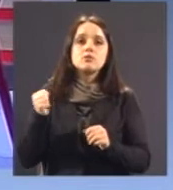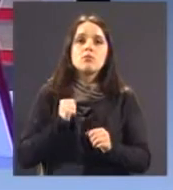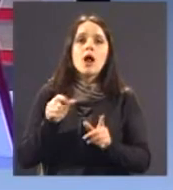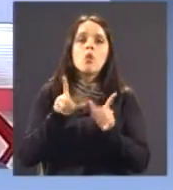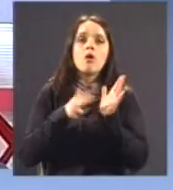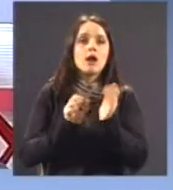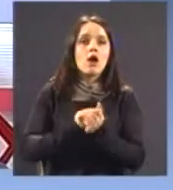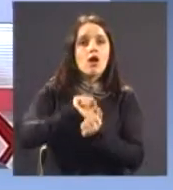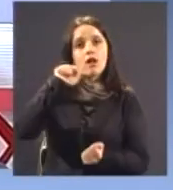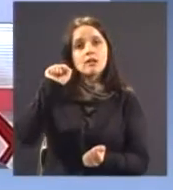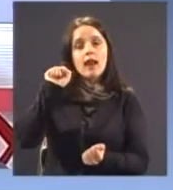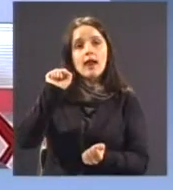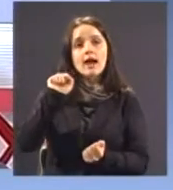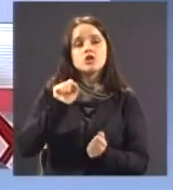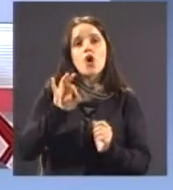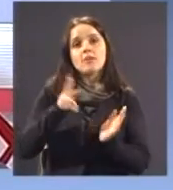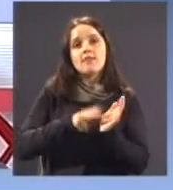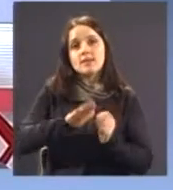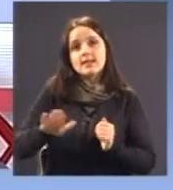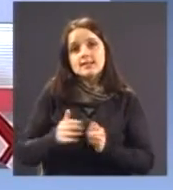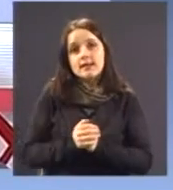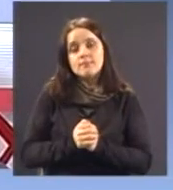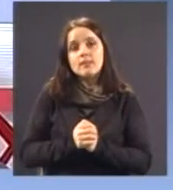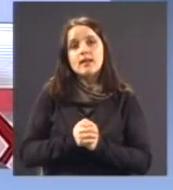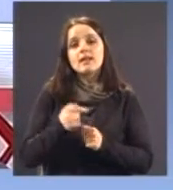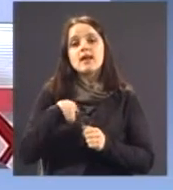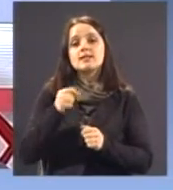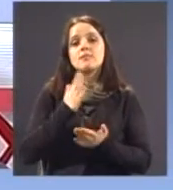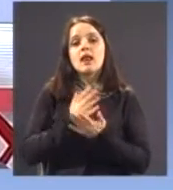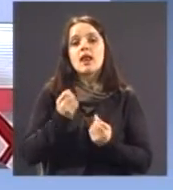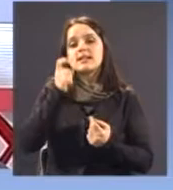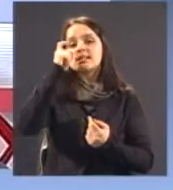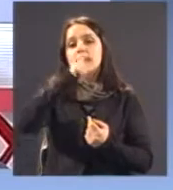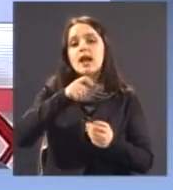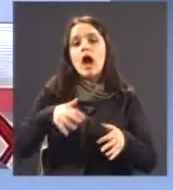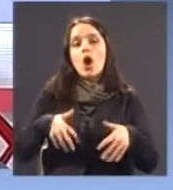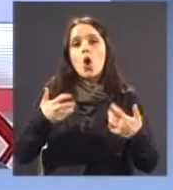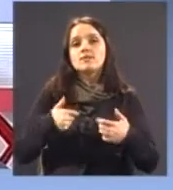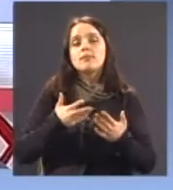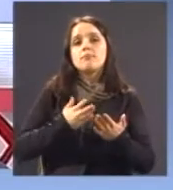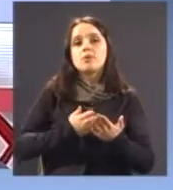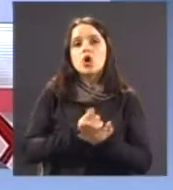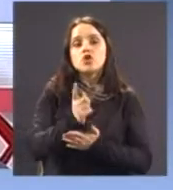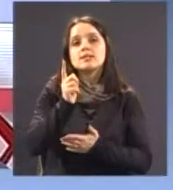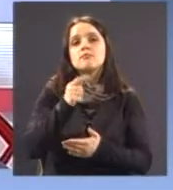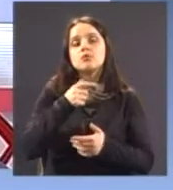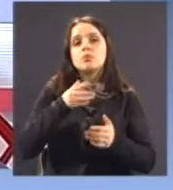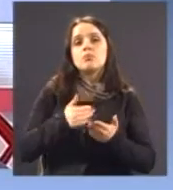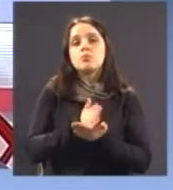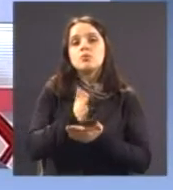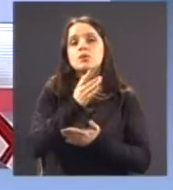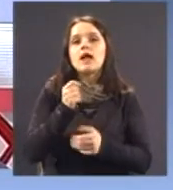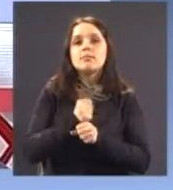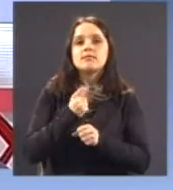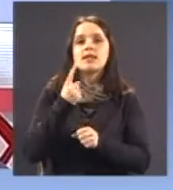djece. Bila sam na neki način crna ovca, prošla sam nekakav put koji sam prošla, napravila sam jedan tim